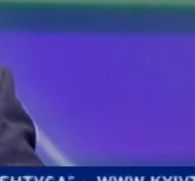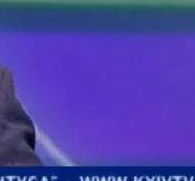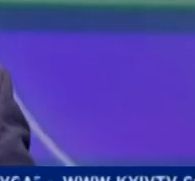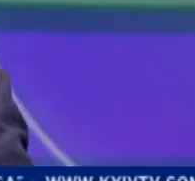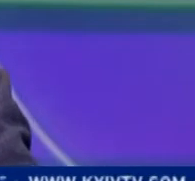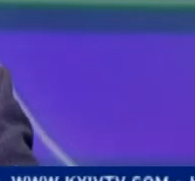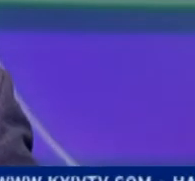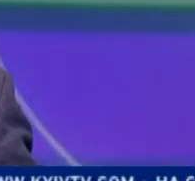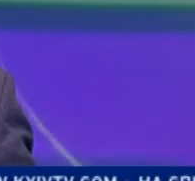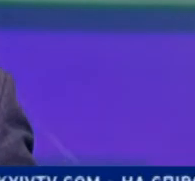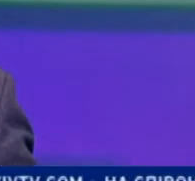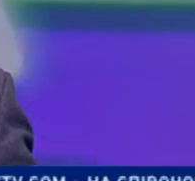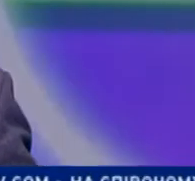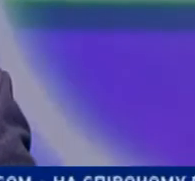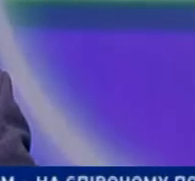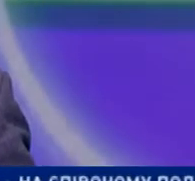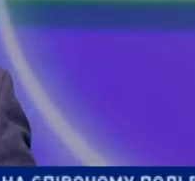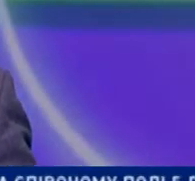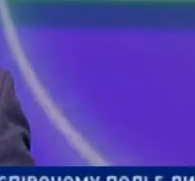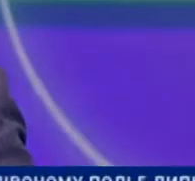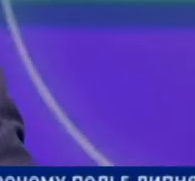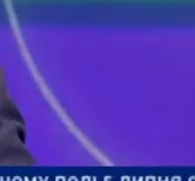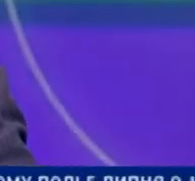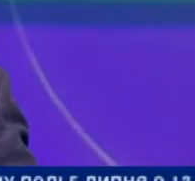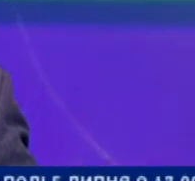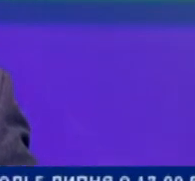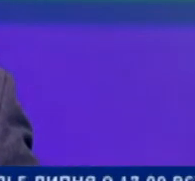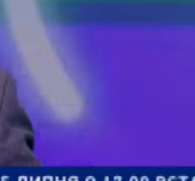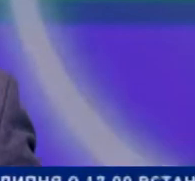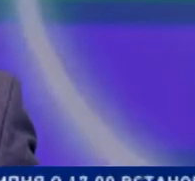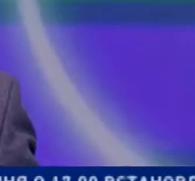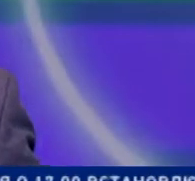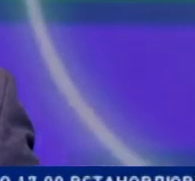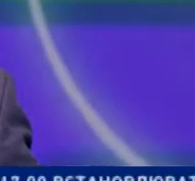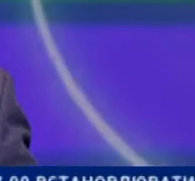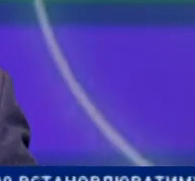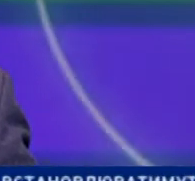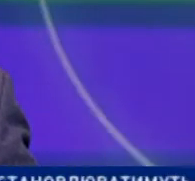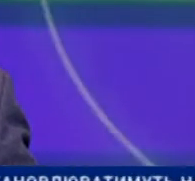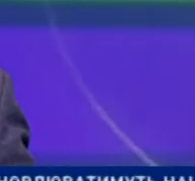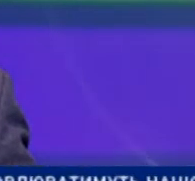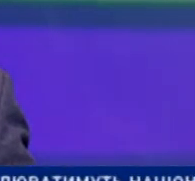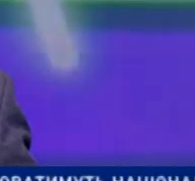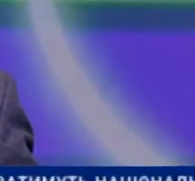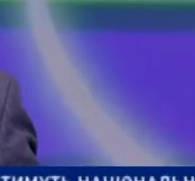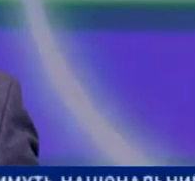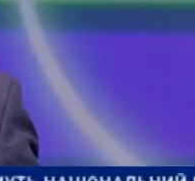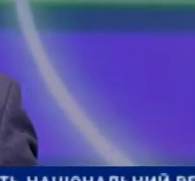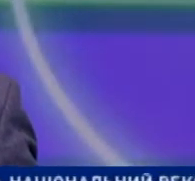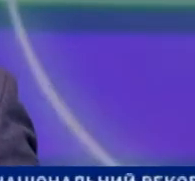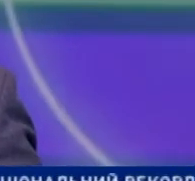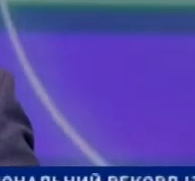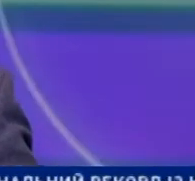У столиці триває великий ремонт подвір'їв. Аби двічі не перекладати асфальт, перед цим на прибудинкових територіях замінюють усі